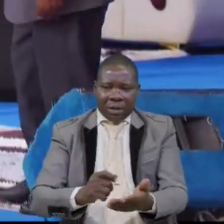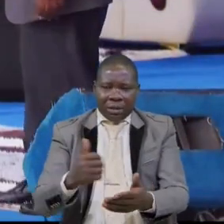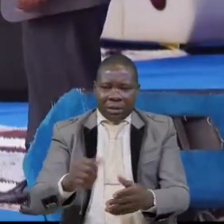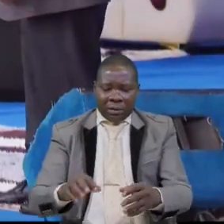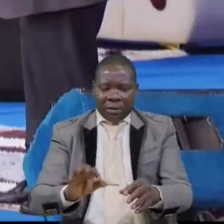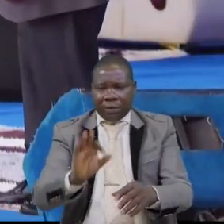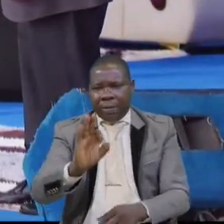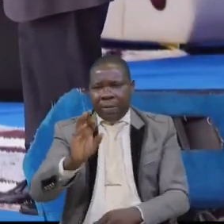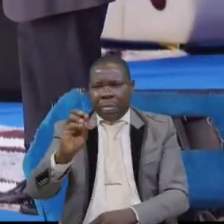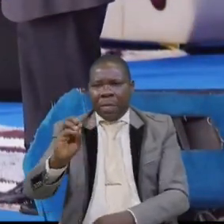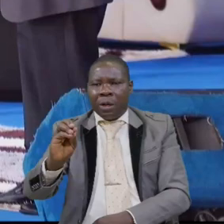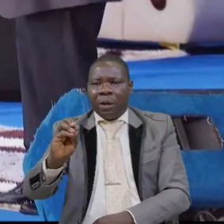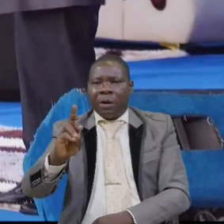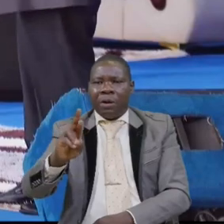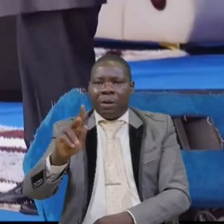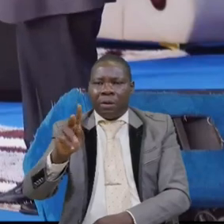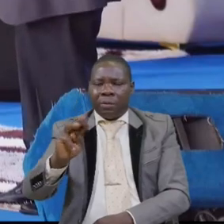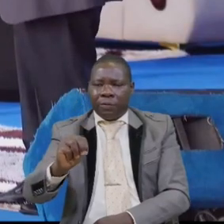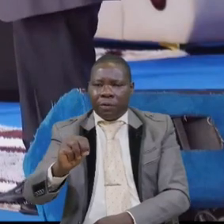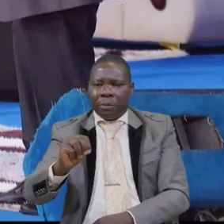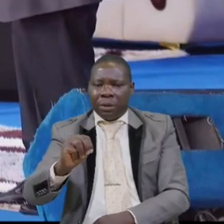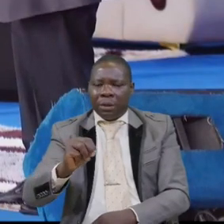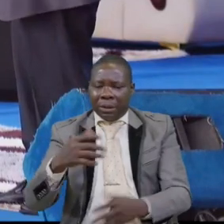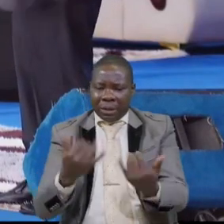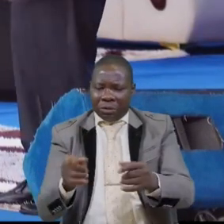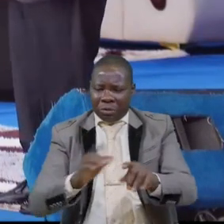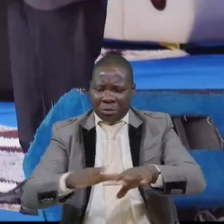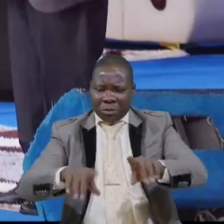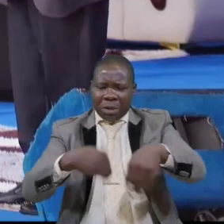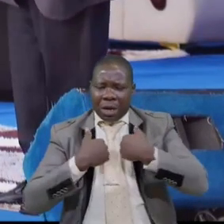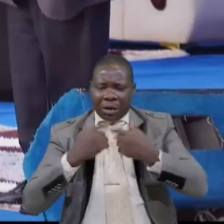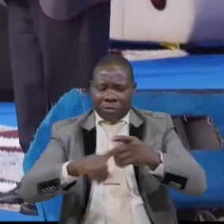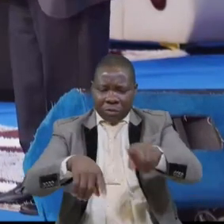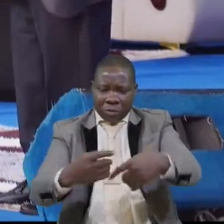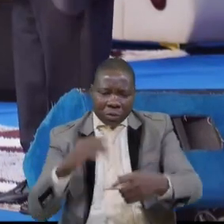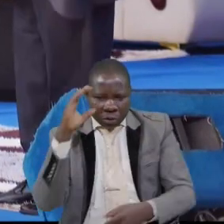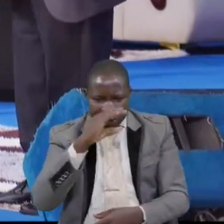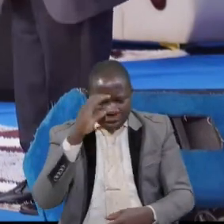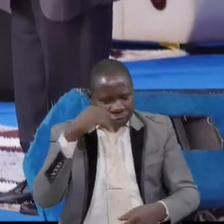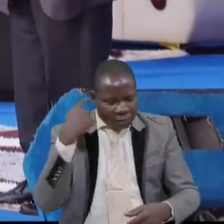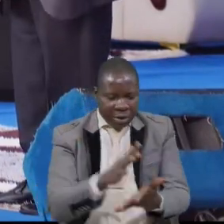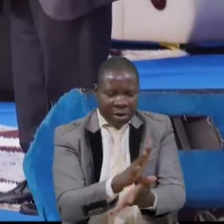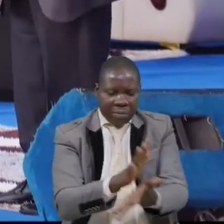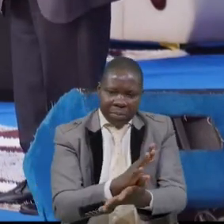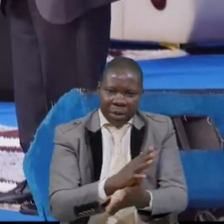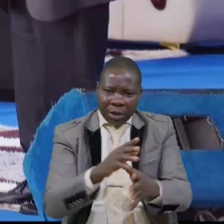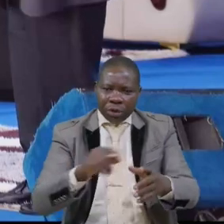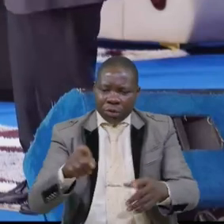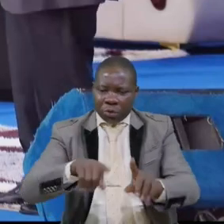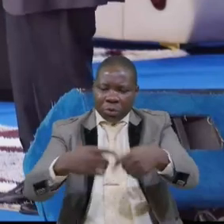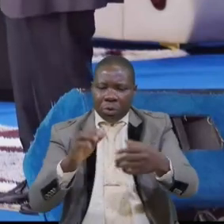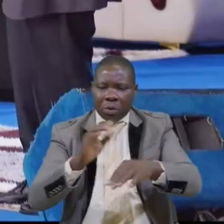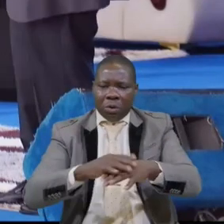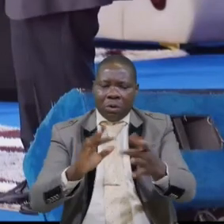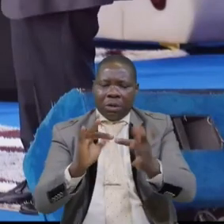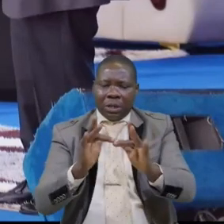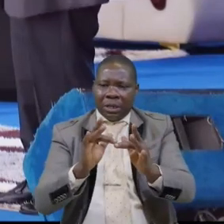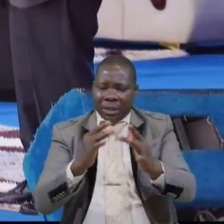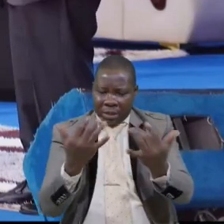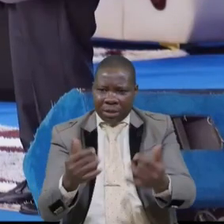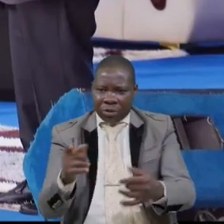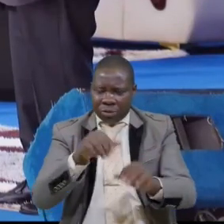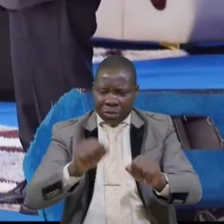les fiches physiques. Ça se remplit en ligne et tu reçois les résultats en ligne. Tu peux même faire des études en ligne maintenant,